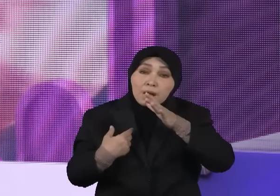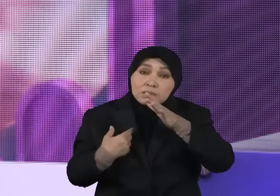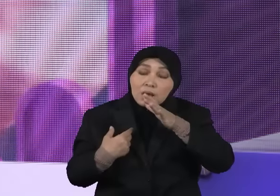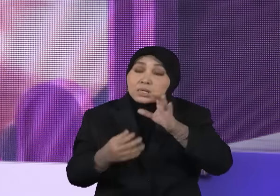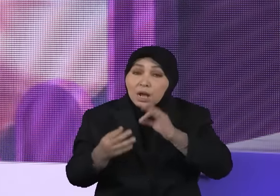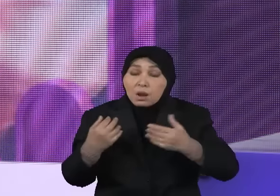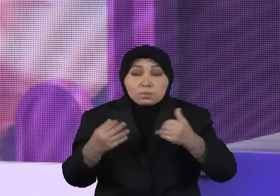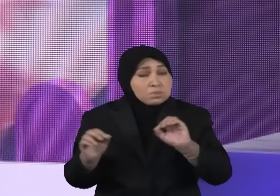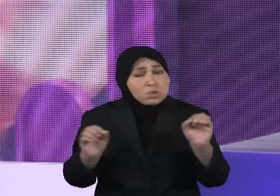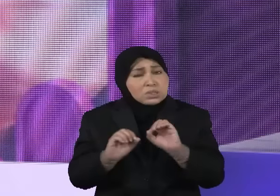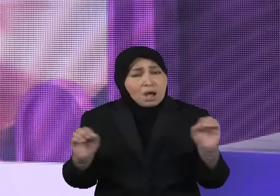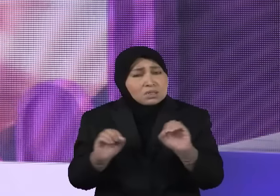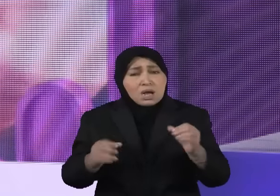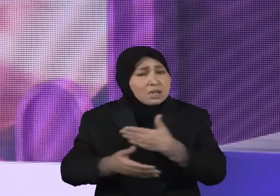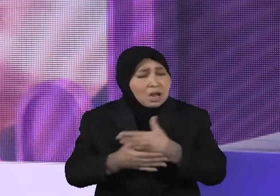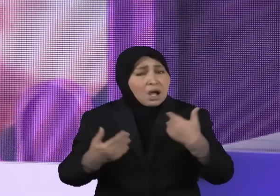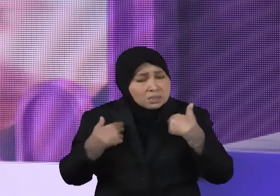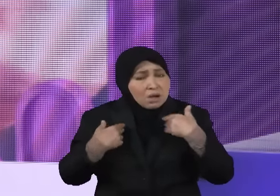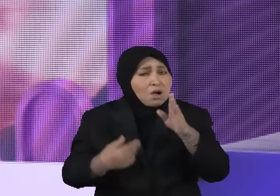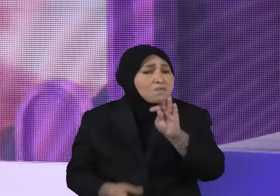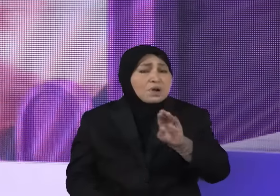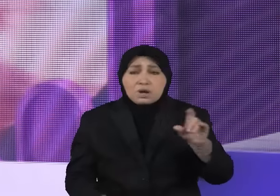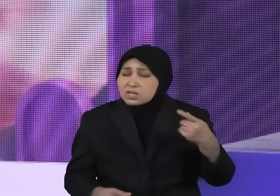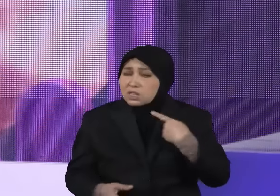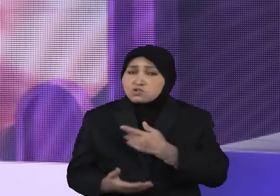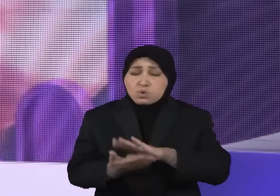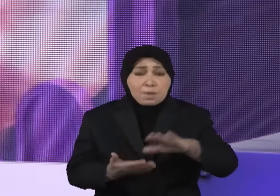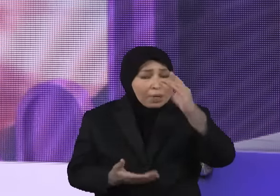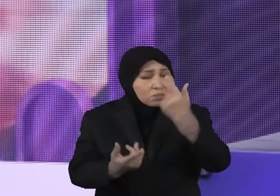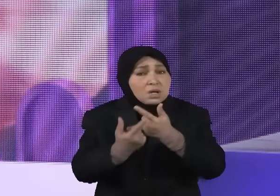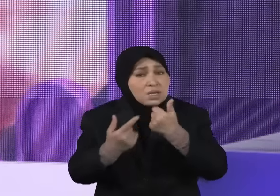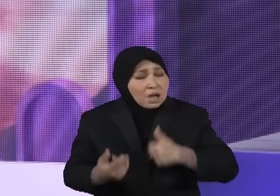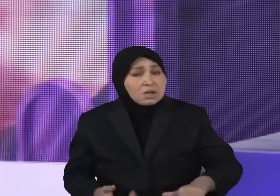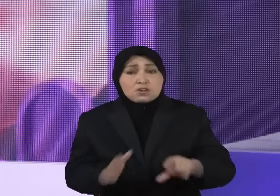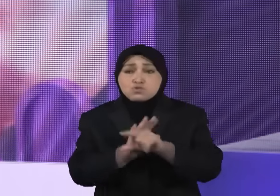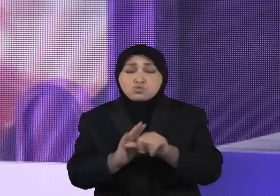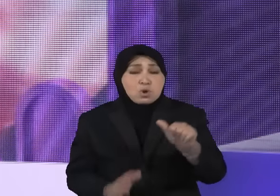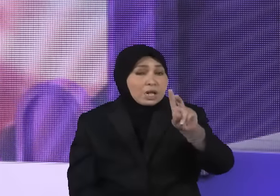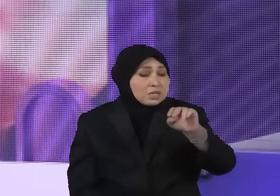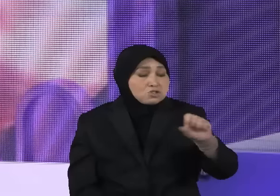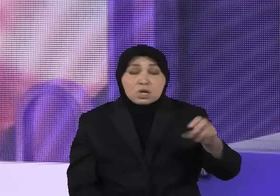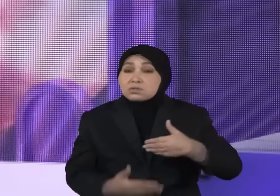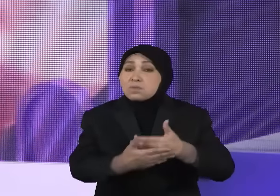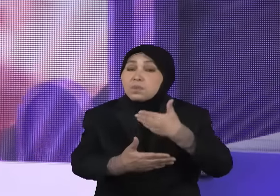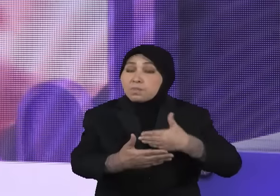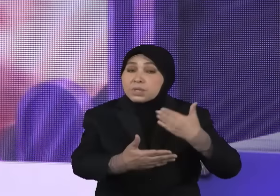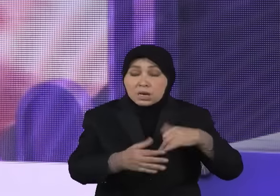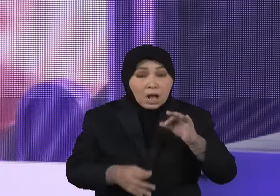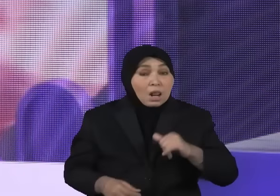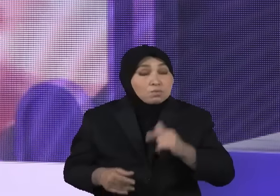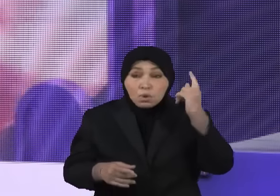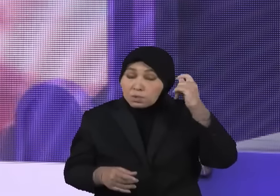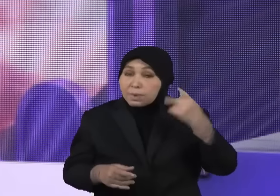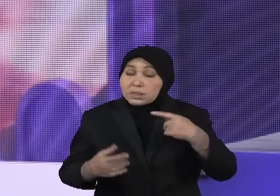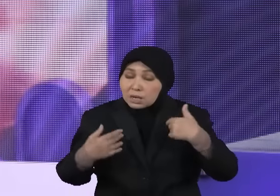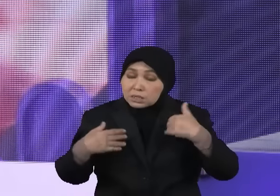kalau tak ada anak, contohnya ada faraid yang telah pun kita belajar daripada surah An-Nisa sebelum ini. Jadi kalau tuan-tuan yang berada